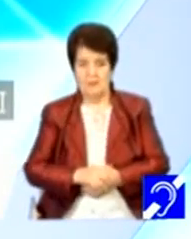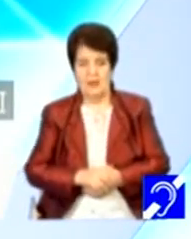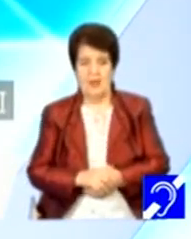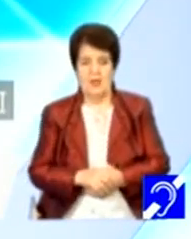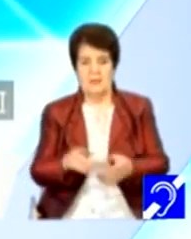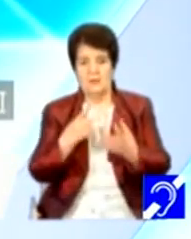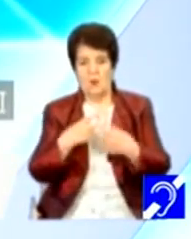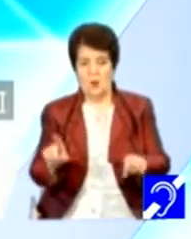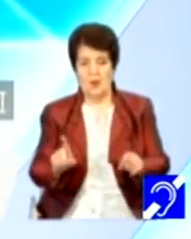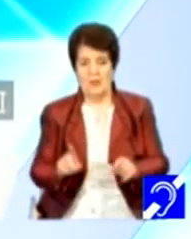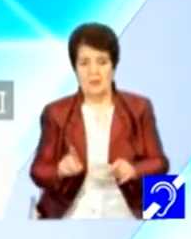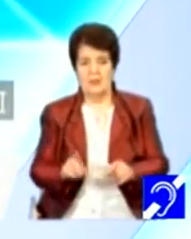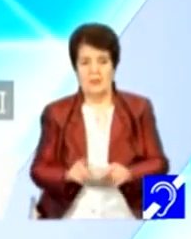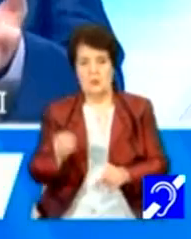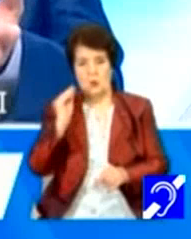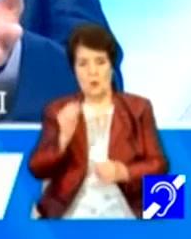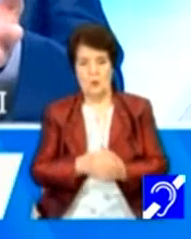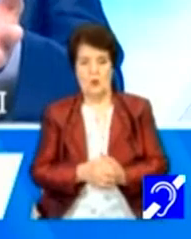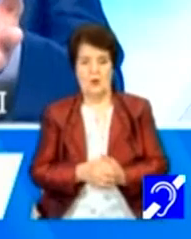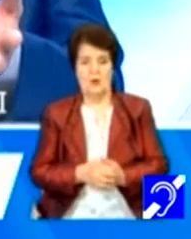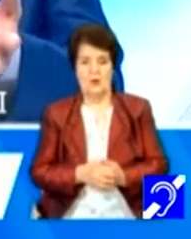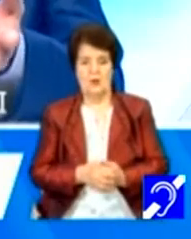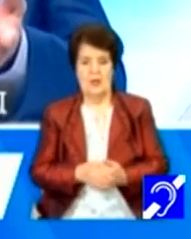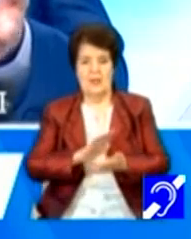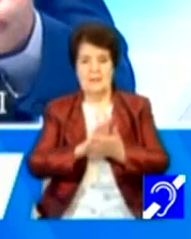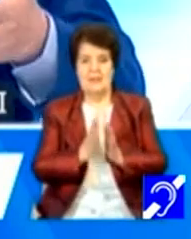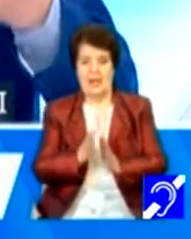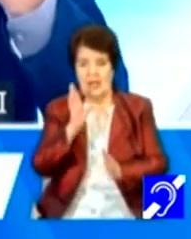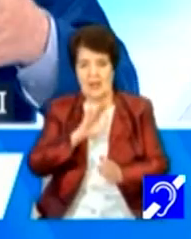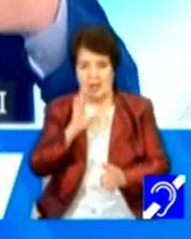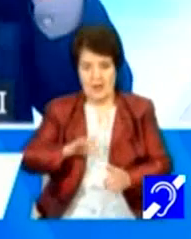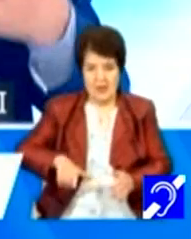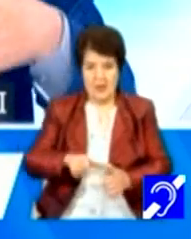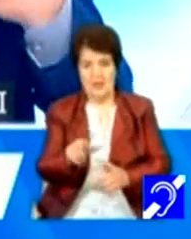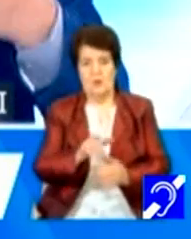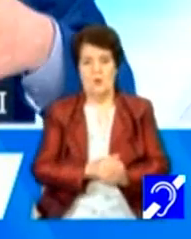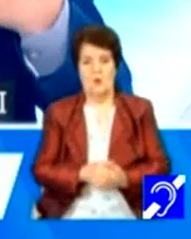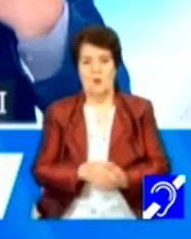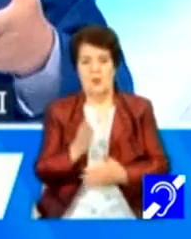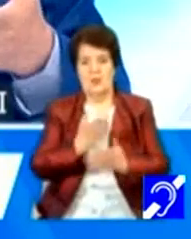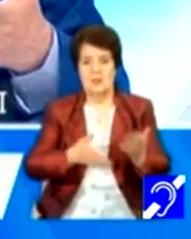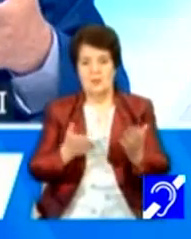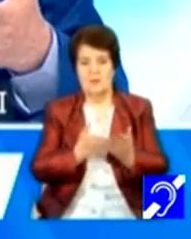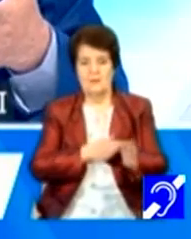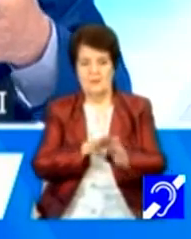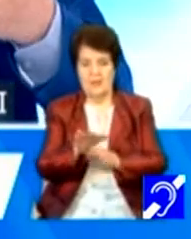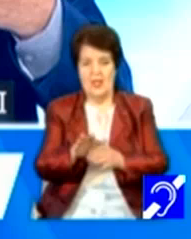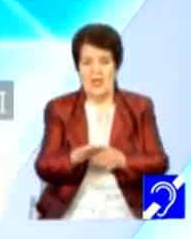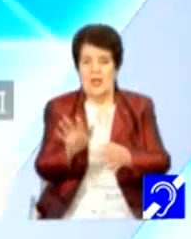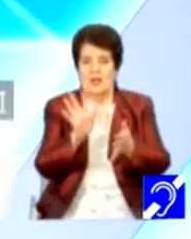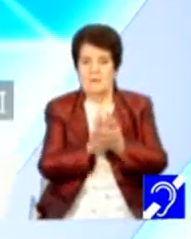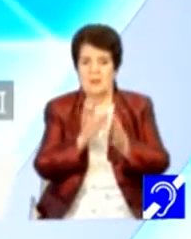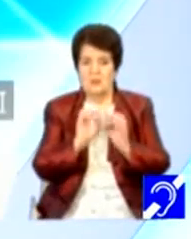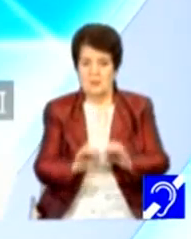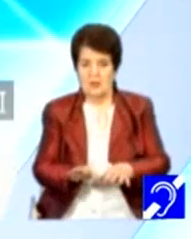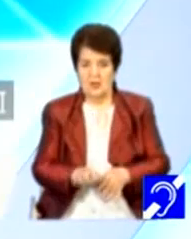alte scopuri. Plus starea râurilor, plus lipsa totală a managementului deșeurilor. Și